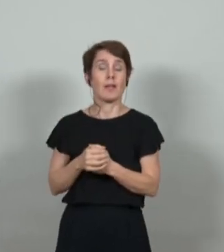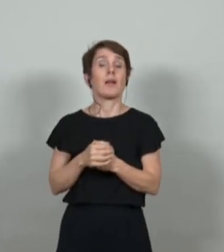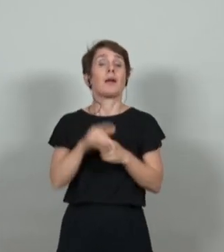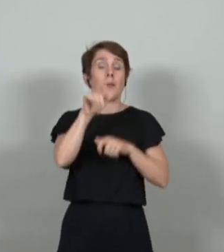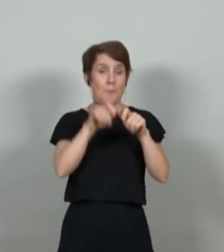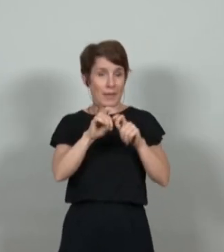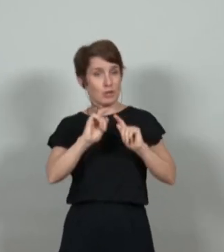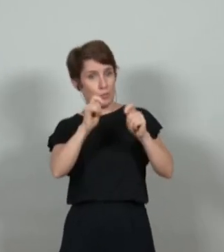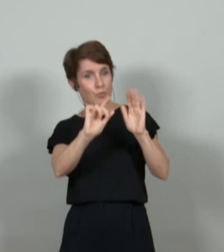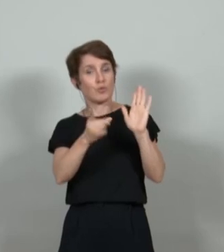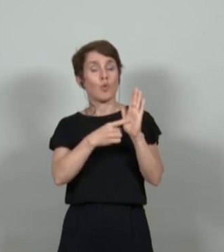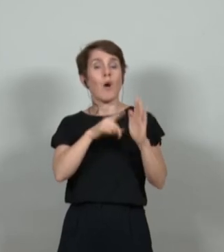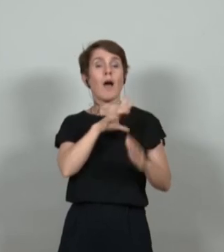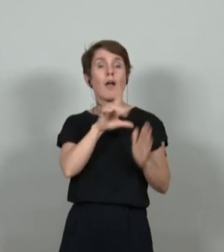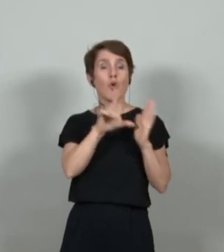logés